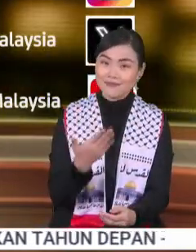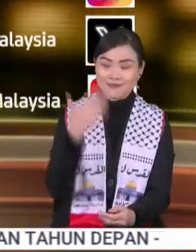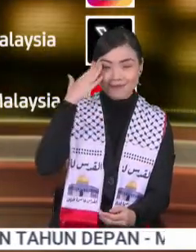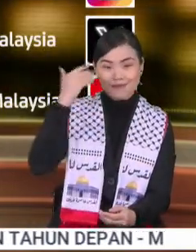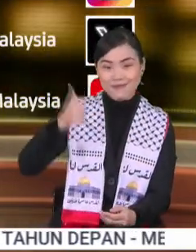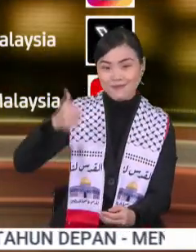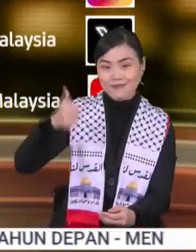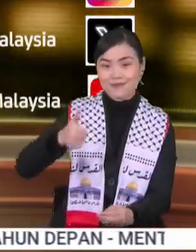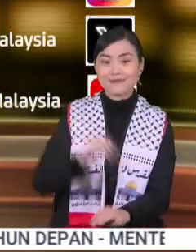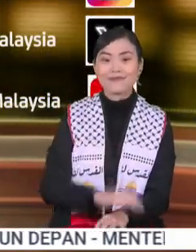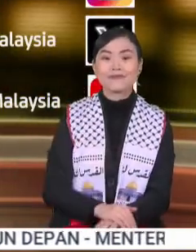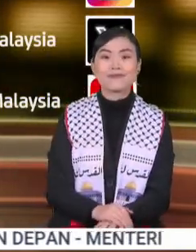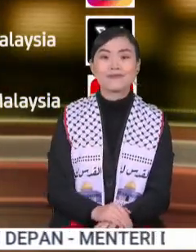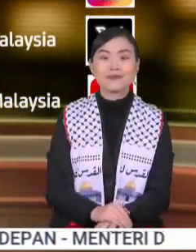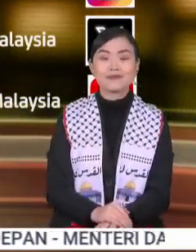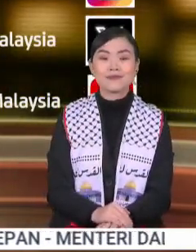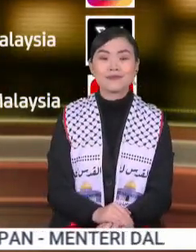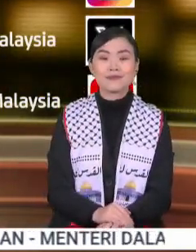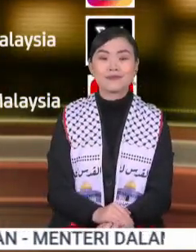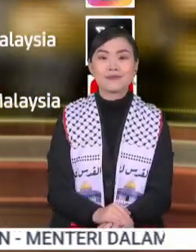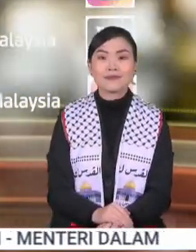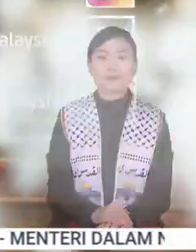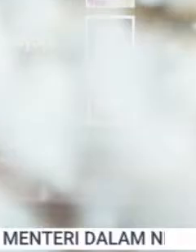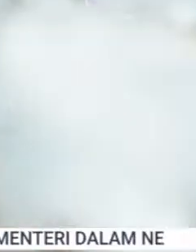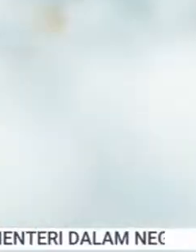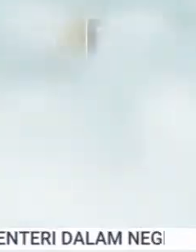Assalamualaikum dan salam Malaysia Madani